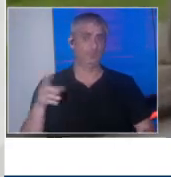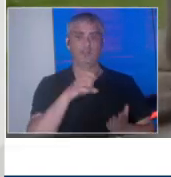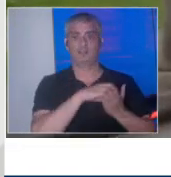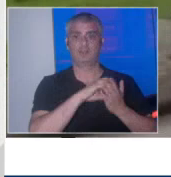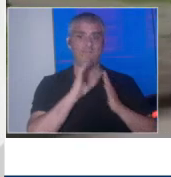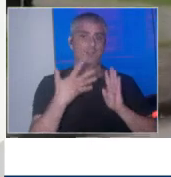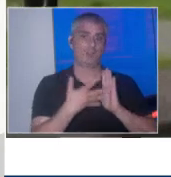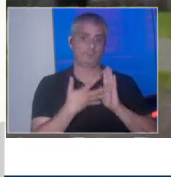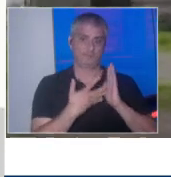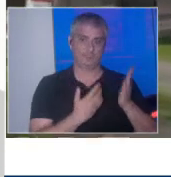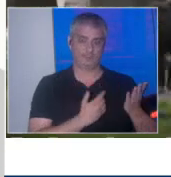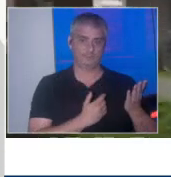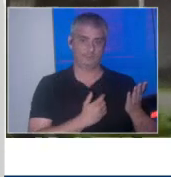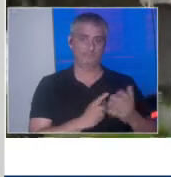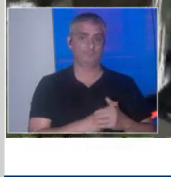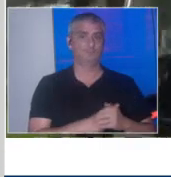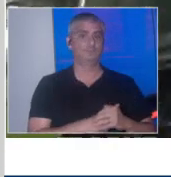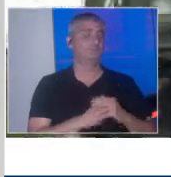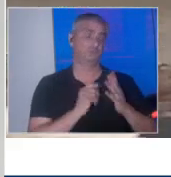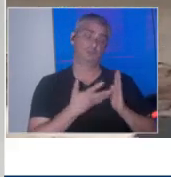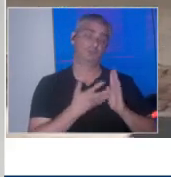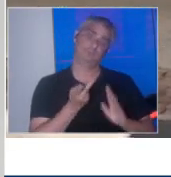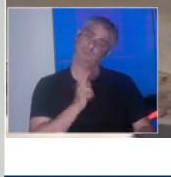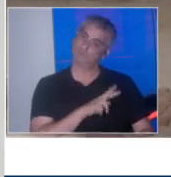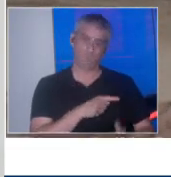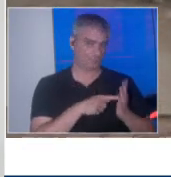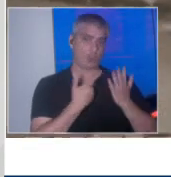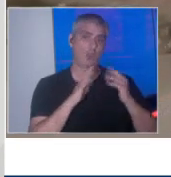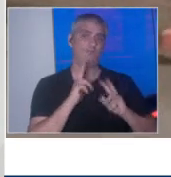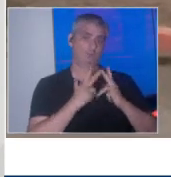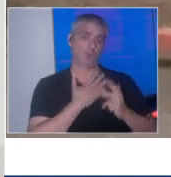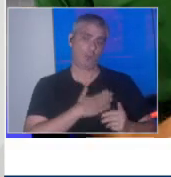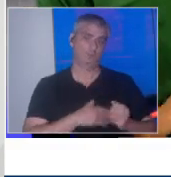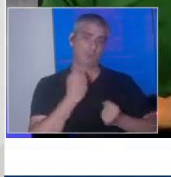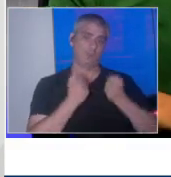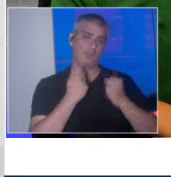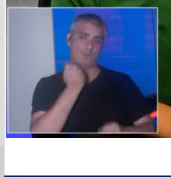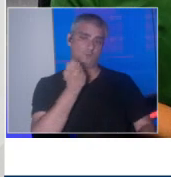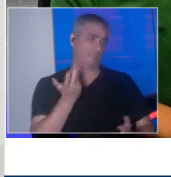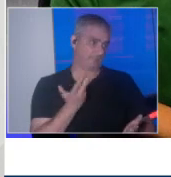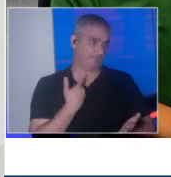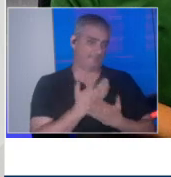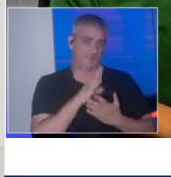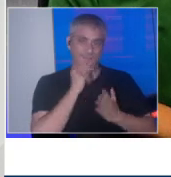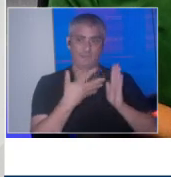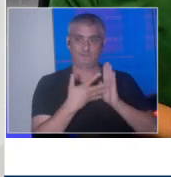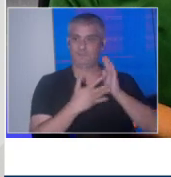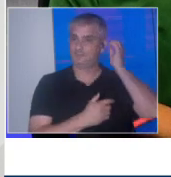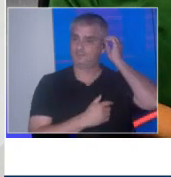ובכל הסקרים. אוקיי, יש גם סקרים מהצד השני, שרוב הציבור מעוניין בתחבורה ציבורית בשבת, אם אנחנו כבר הולכים לסקרים.